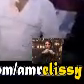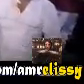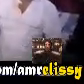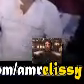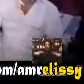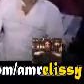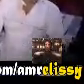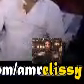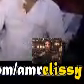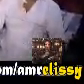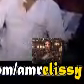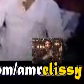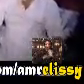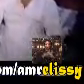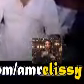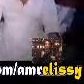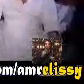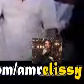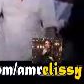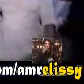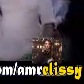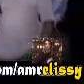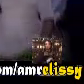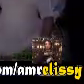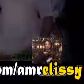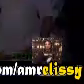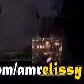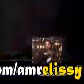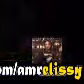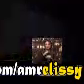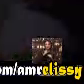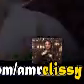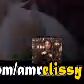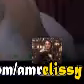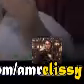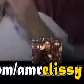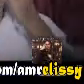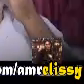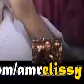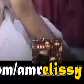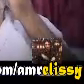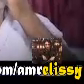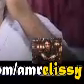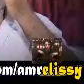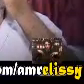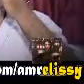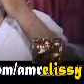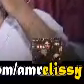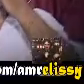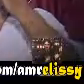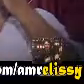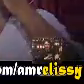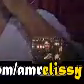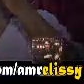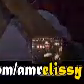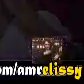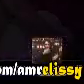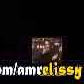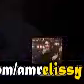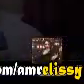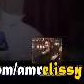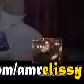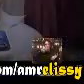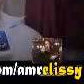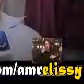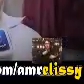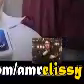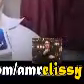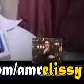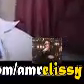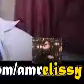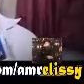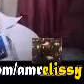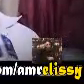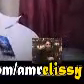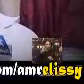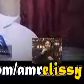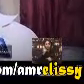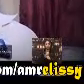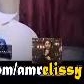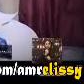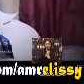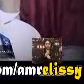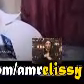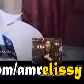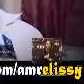عملت العملية في مستشفى دار الشفاء. أنا مبسوط إن أنا عملت العملية الحمد لله، عشان يشوف أكل عيشي وأكل عيش